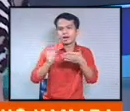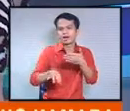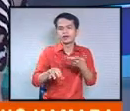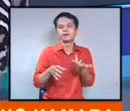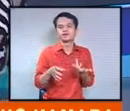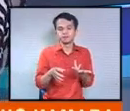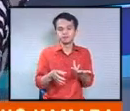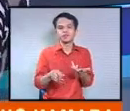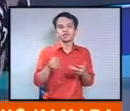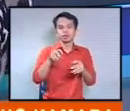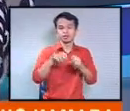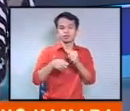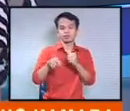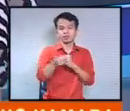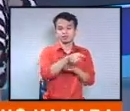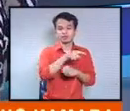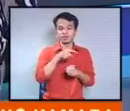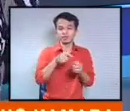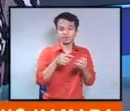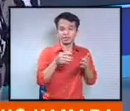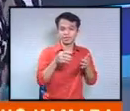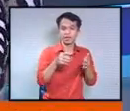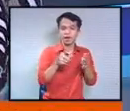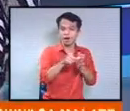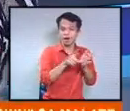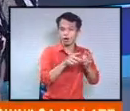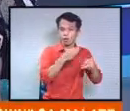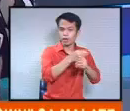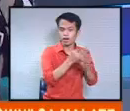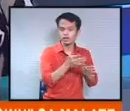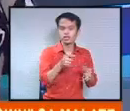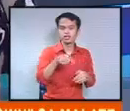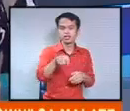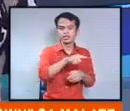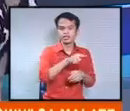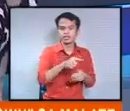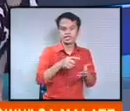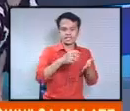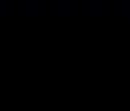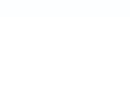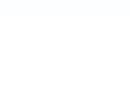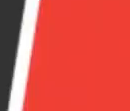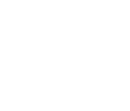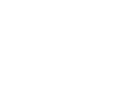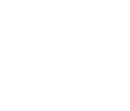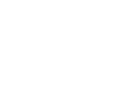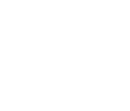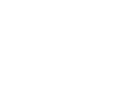dyan gusto ng mga mambabatas na tapyasan ang kanilang budget para sa susunod na taon.